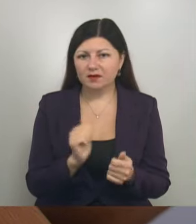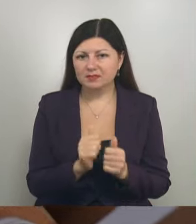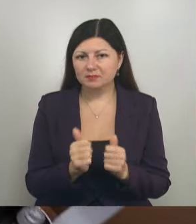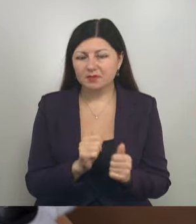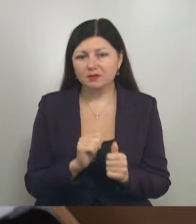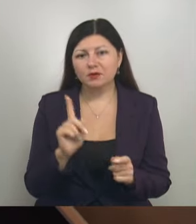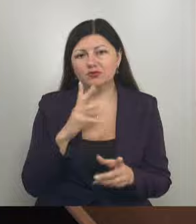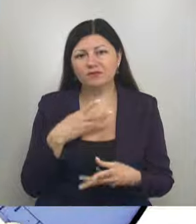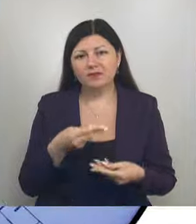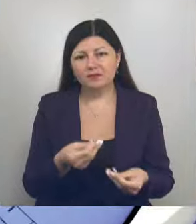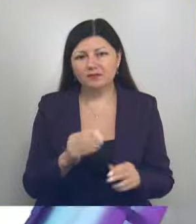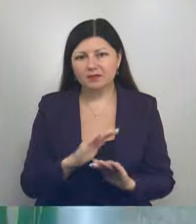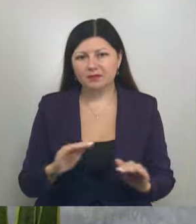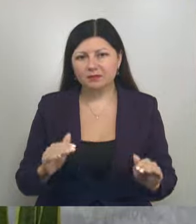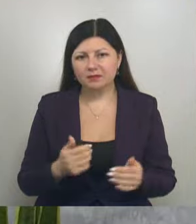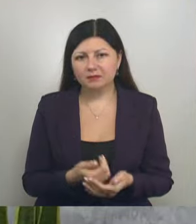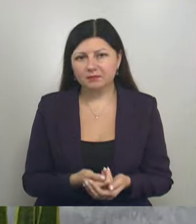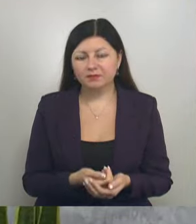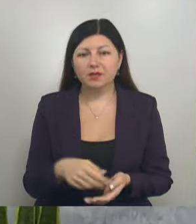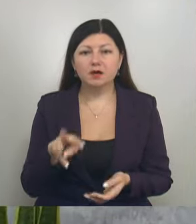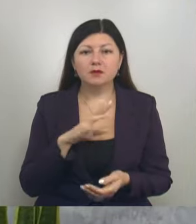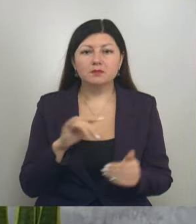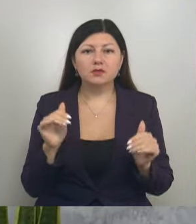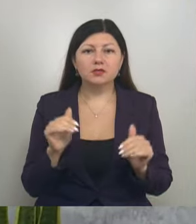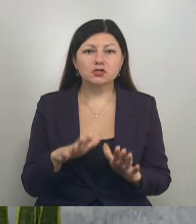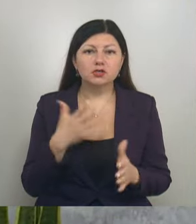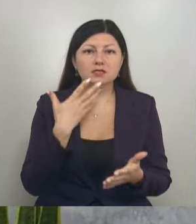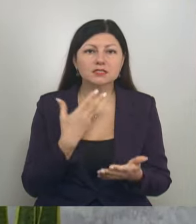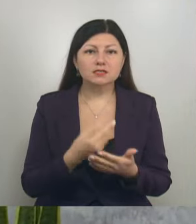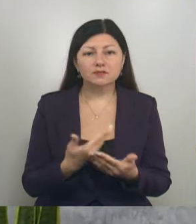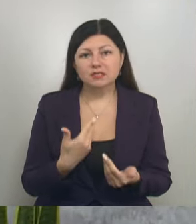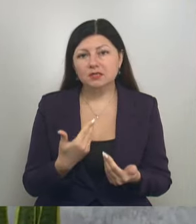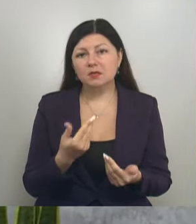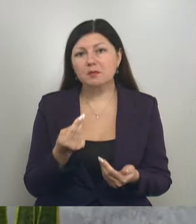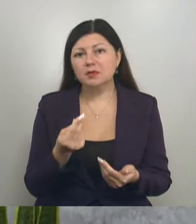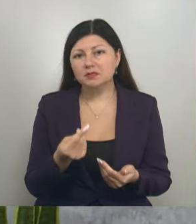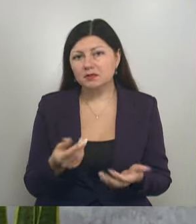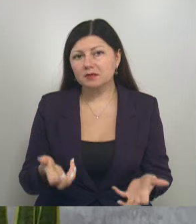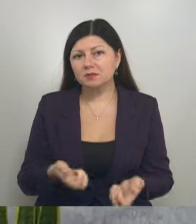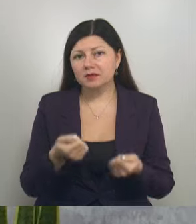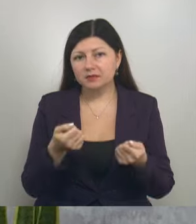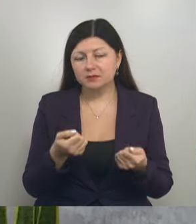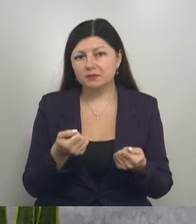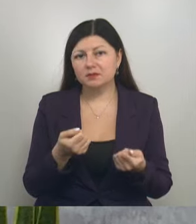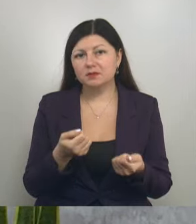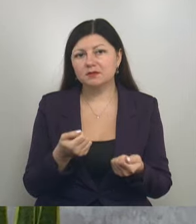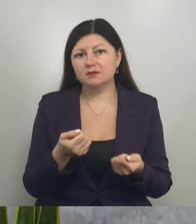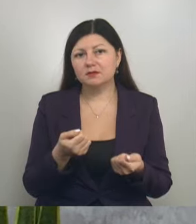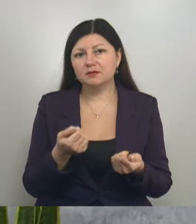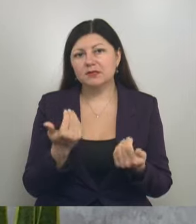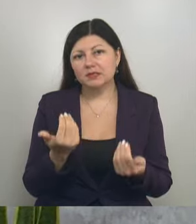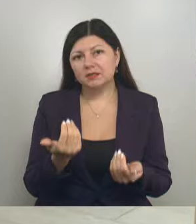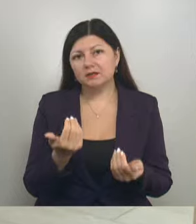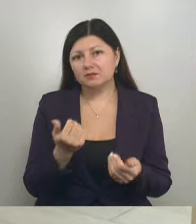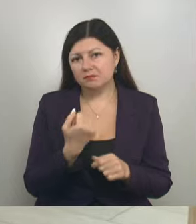Что вдохновляет ребят? Мы решили со своей стороны материально подкрепить их вот